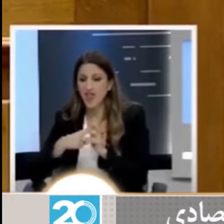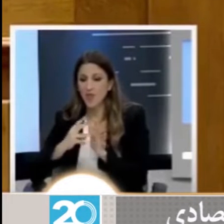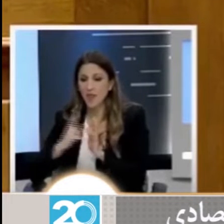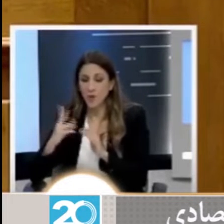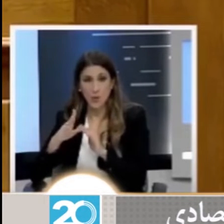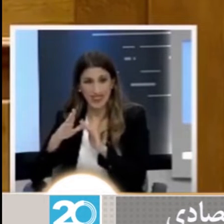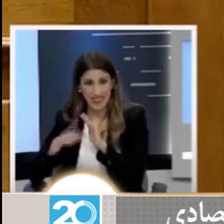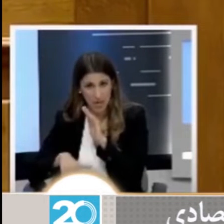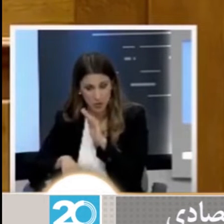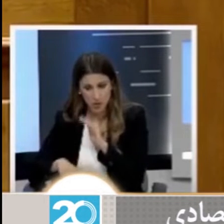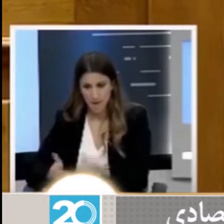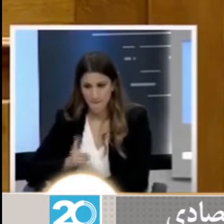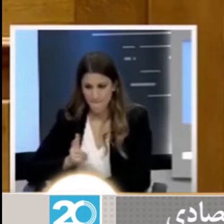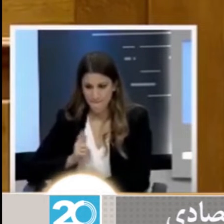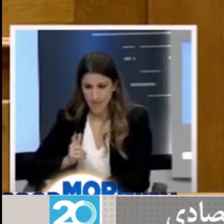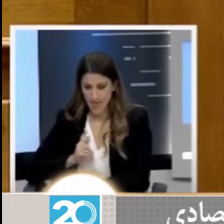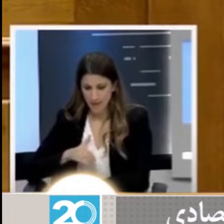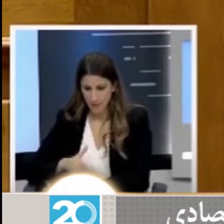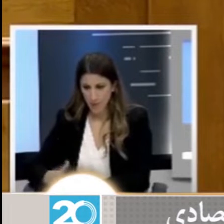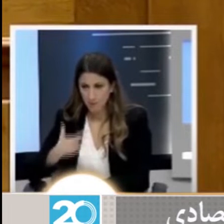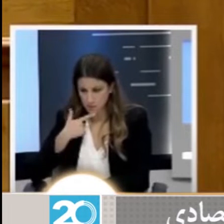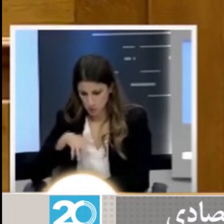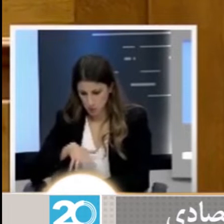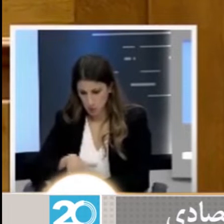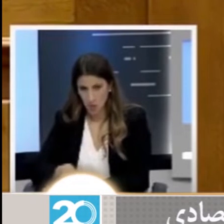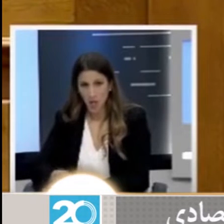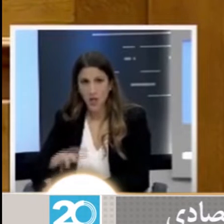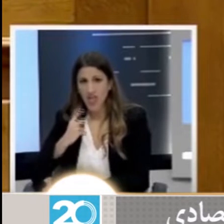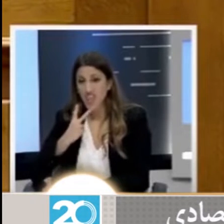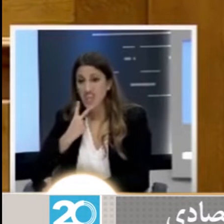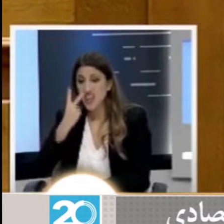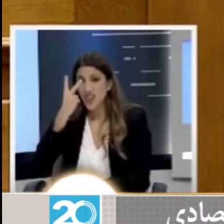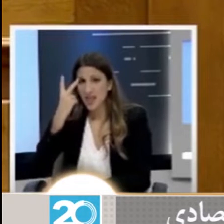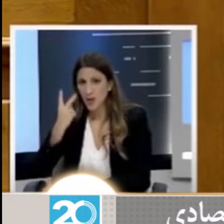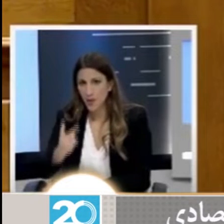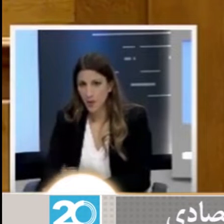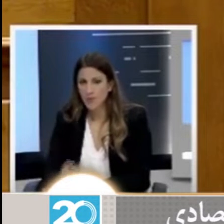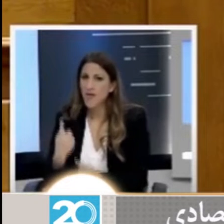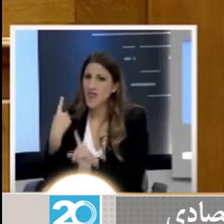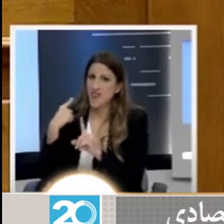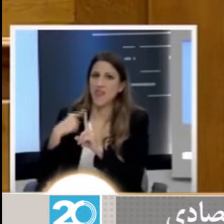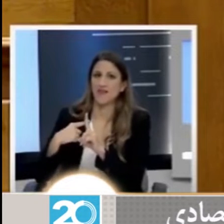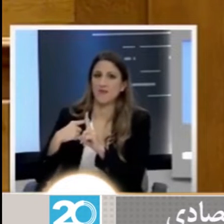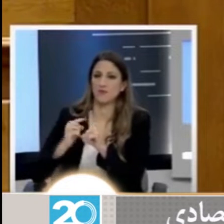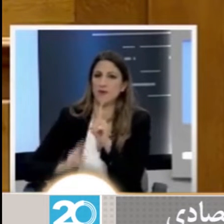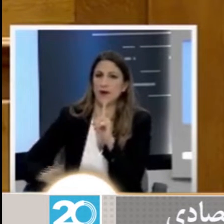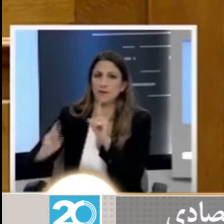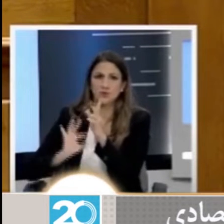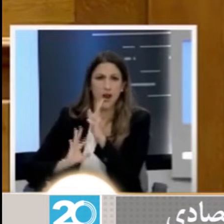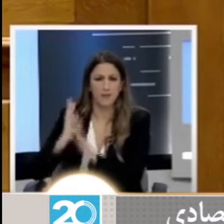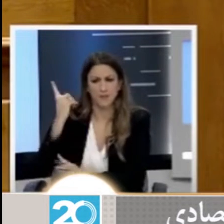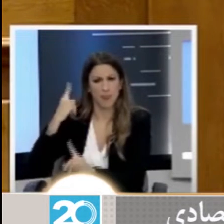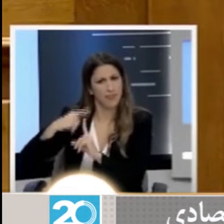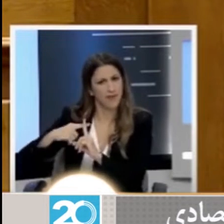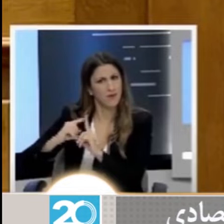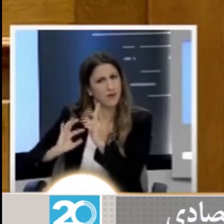است. او گفت در انتهای سال 2020 خواهیم دید که این کشور گام‌های مثبتی در رشد و توسعه را برداشته است. سال